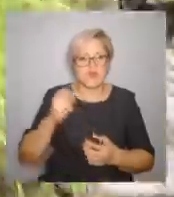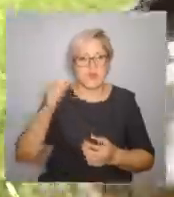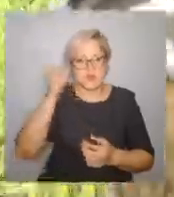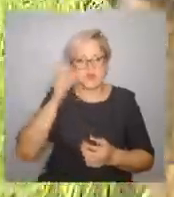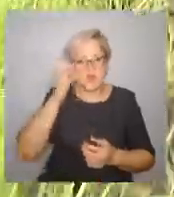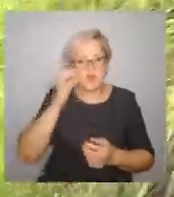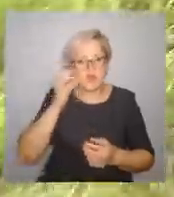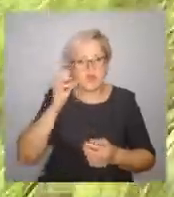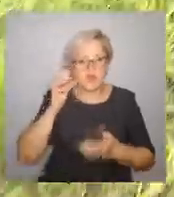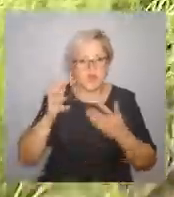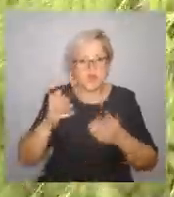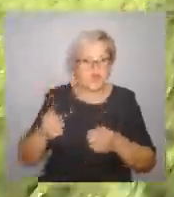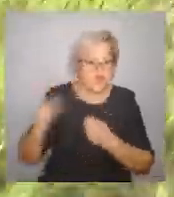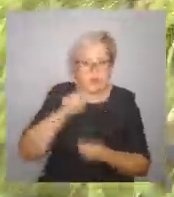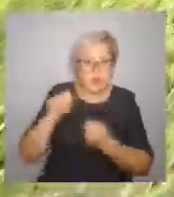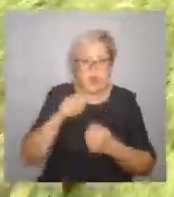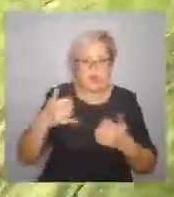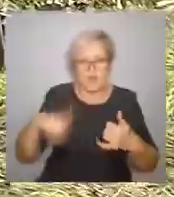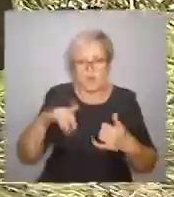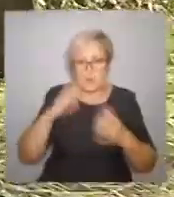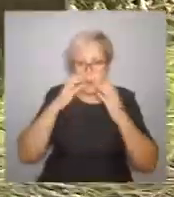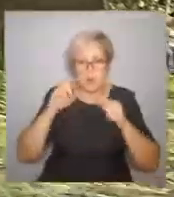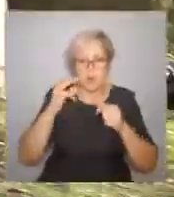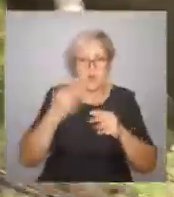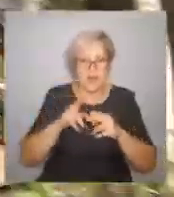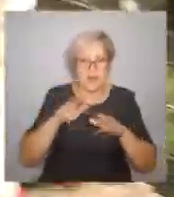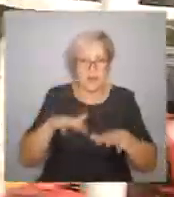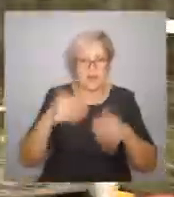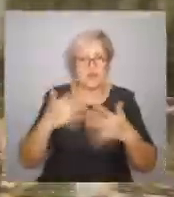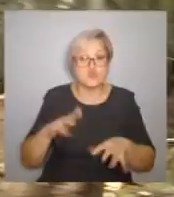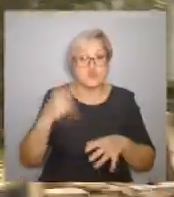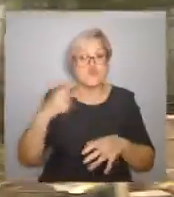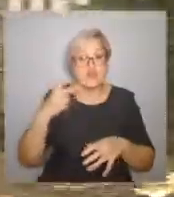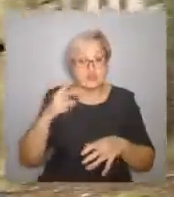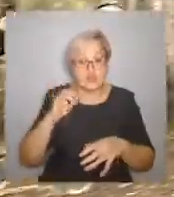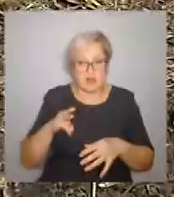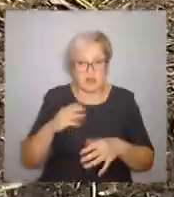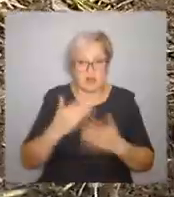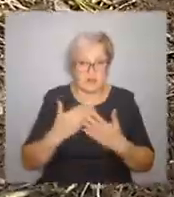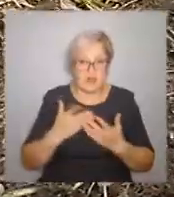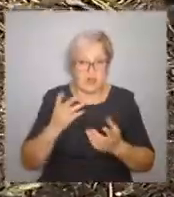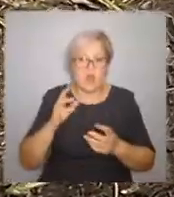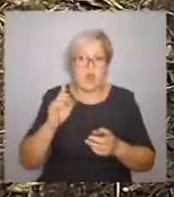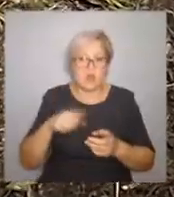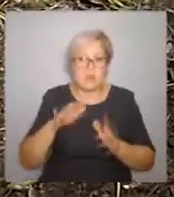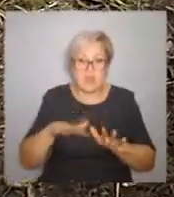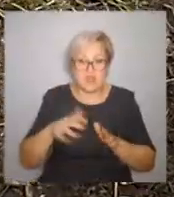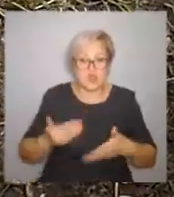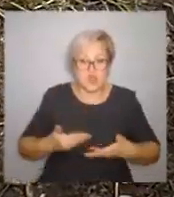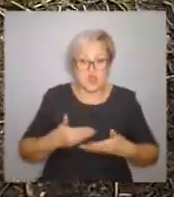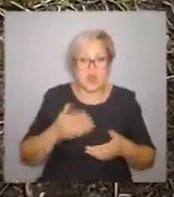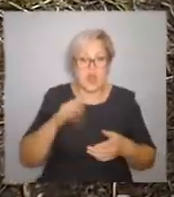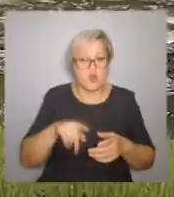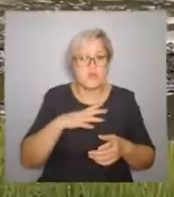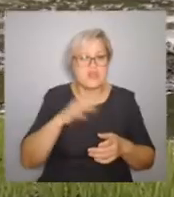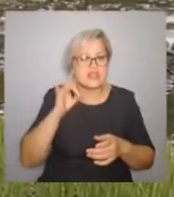Ученые черпают мамонтов ведрами на этом месте уже 20 лет подряд. Хотя местным жителям о нем было известно гораздо раньше. К примеру, 53